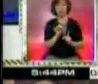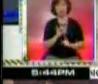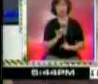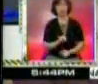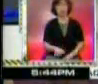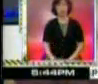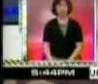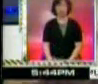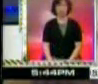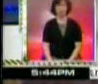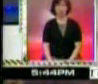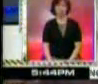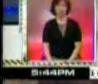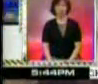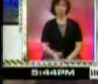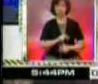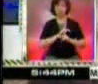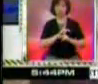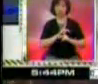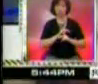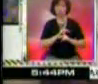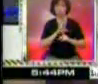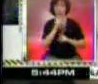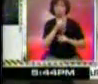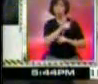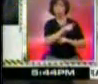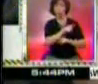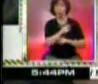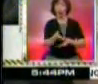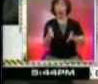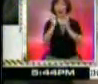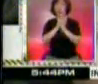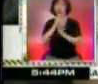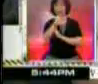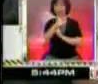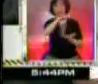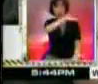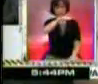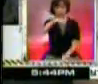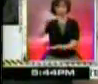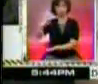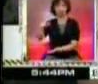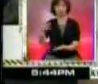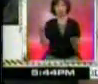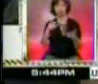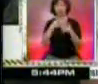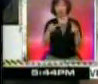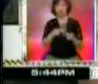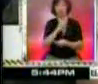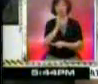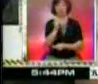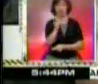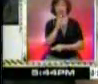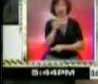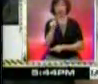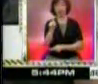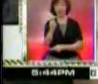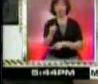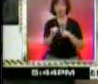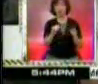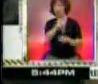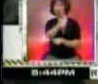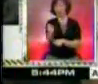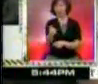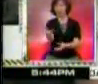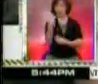na protector ng, ay nanghingi po siya ng 10 kaban na bigas dun sa tupadahan sa Barreto. Oh. Hindi po siya nabigyan ng 10